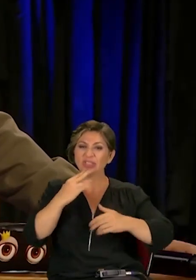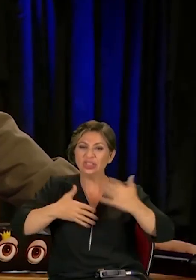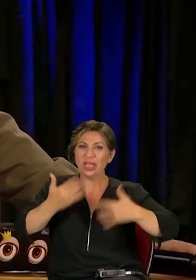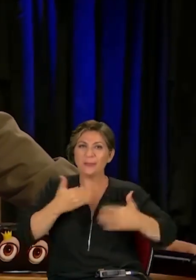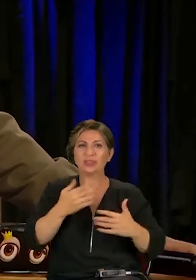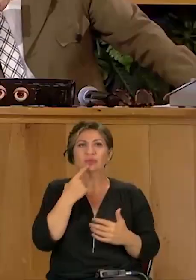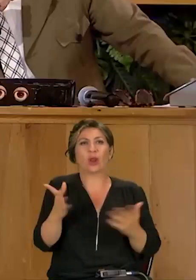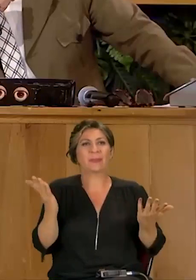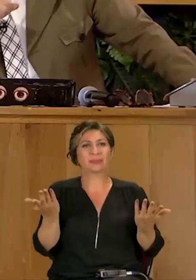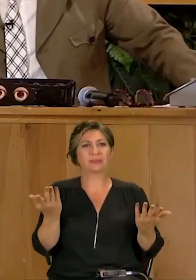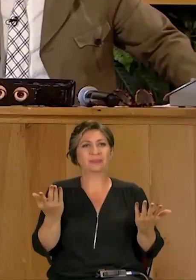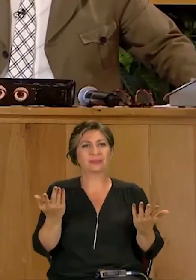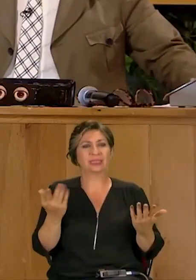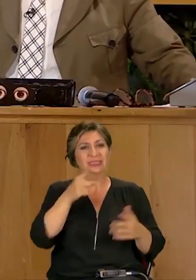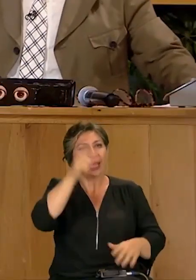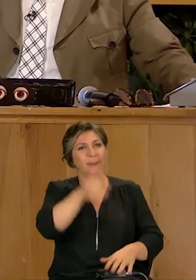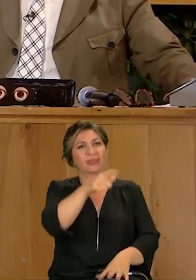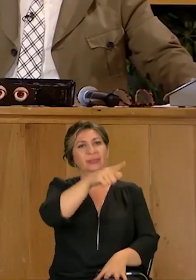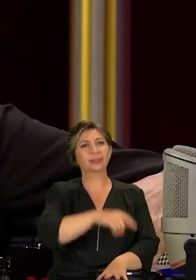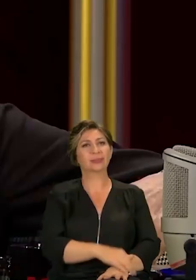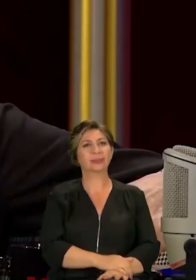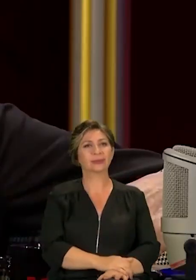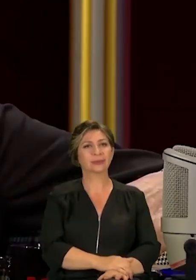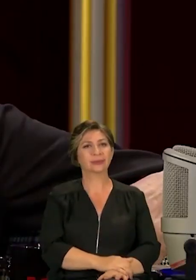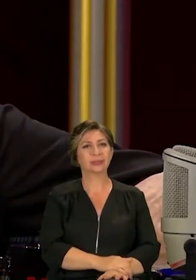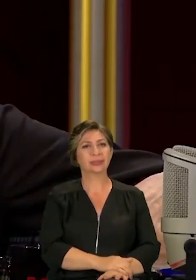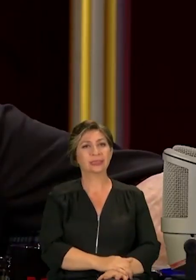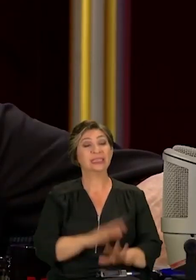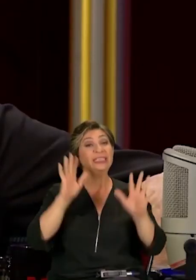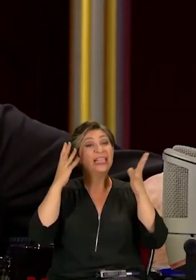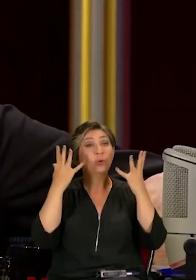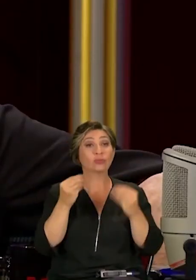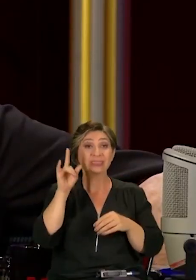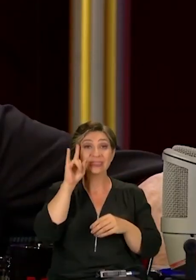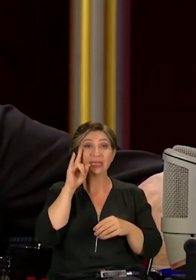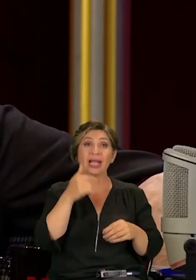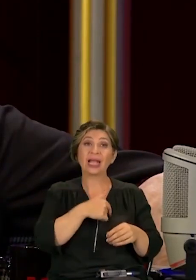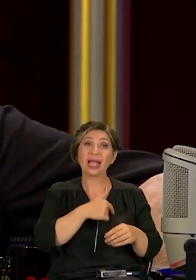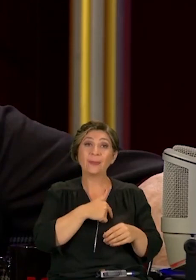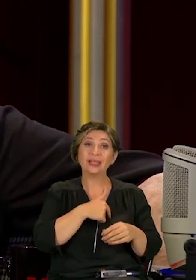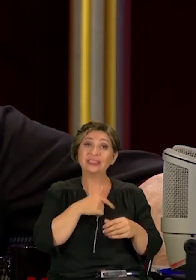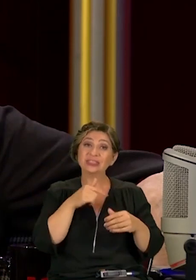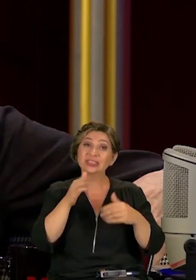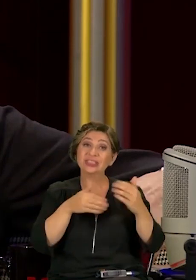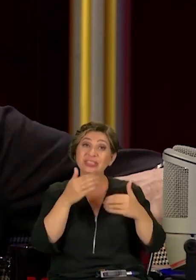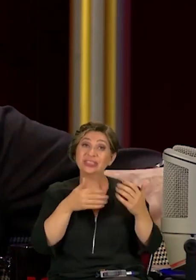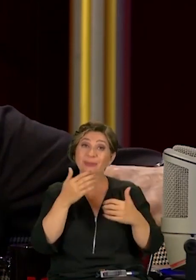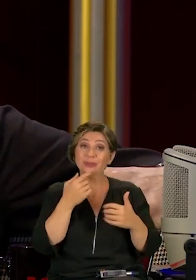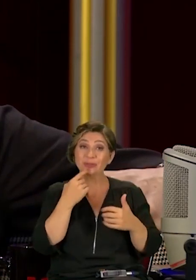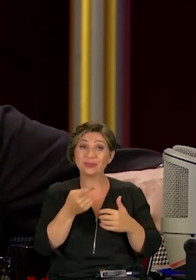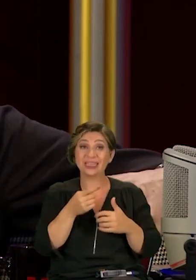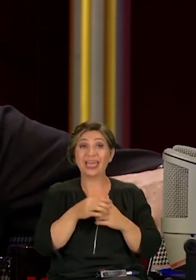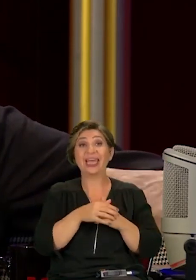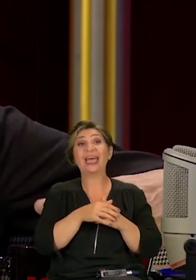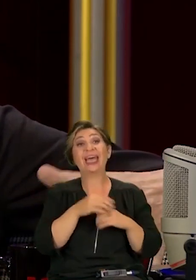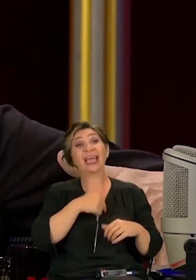çalabileceğimi söylemedim dedim. Sen yaptın. Belki ve deli oldun. Belki kalbine çalacağımı söylemişimdir. Kalben.